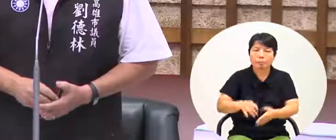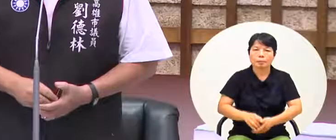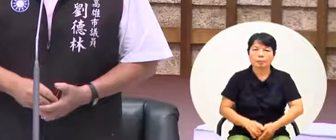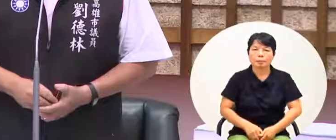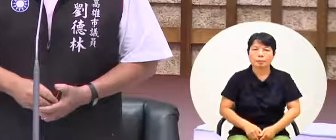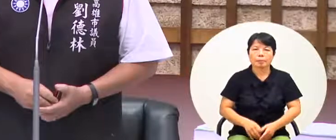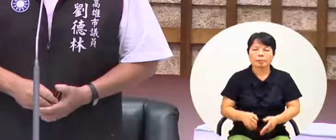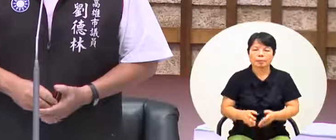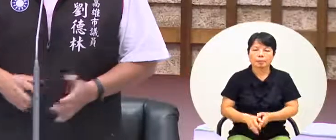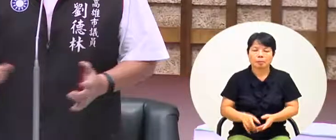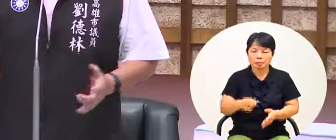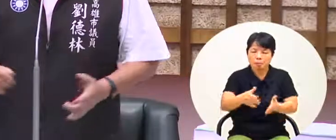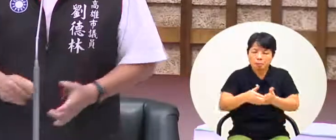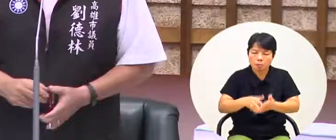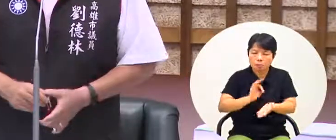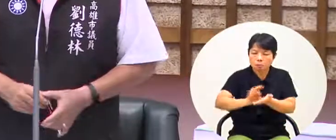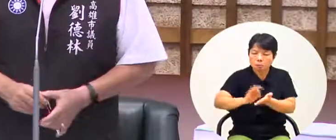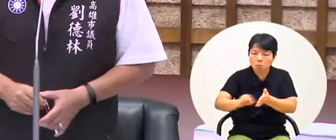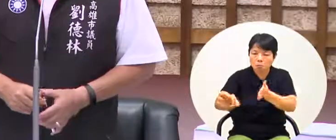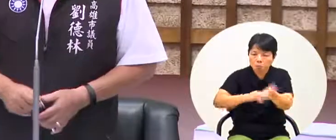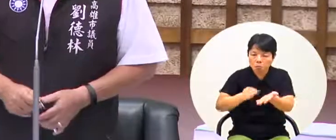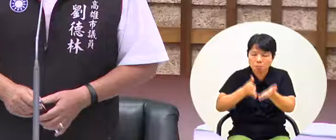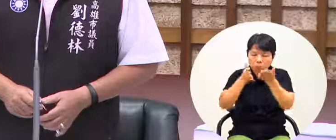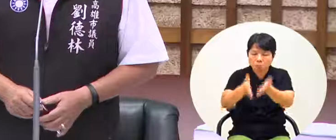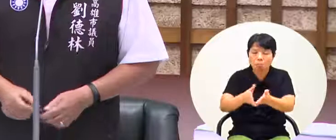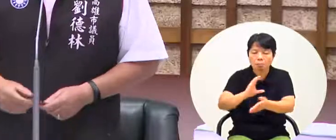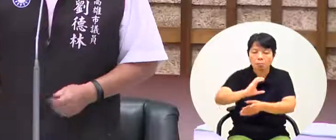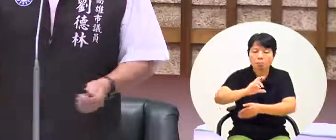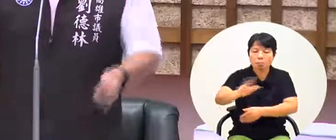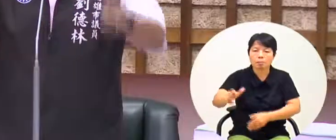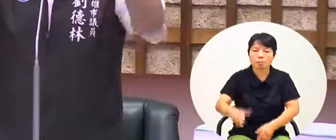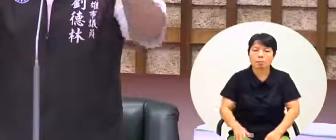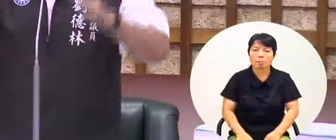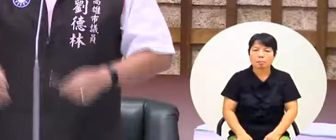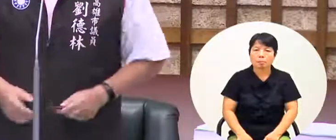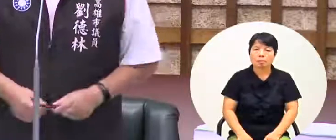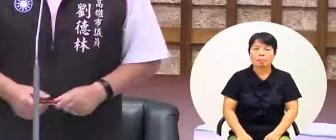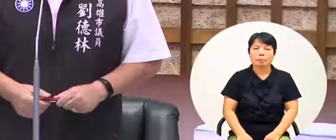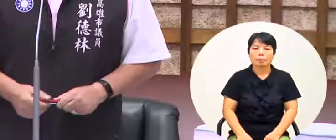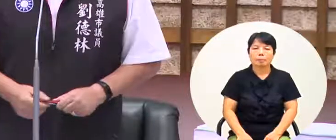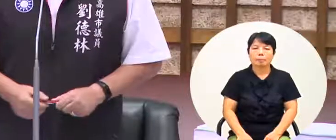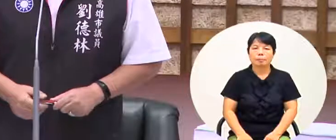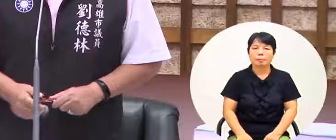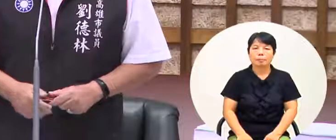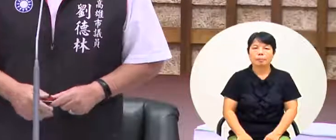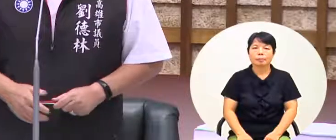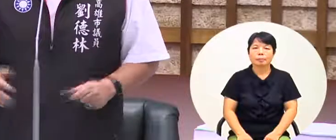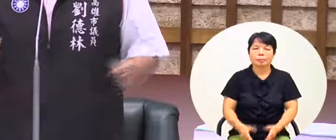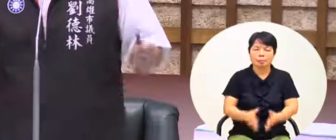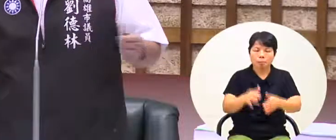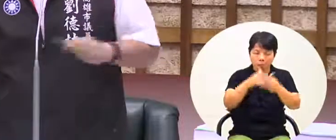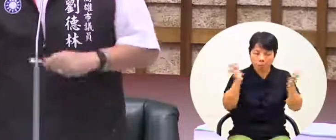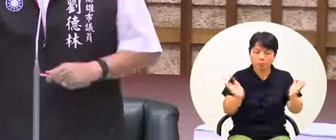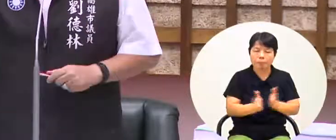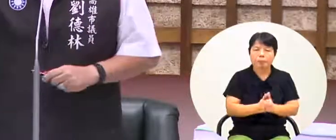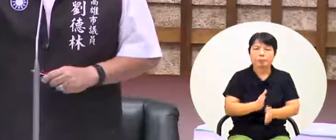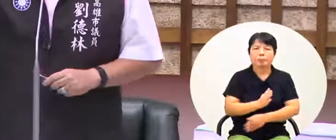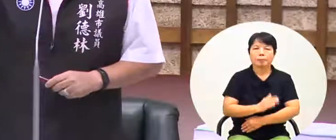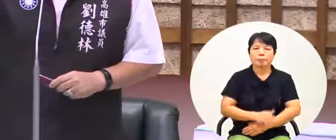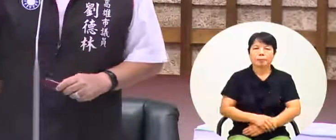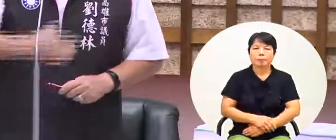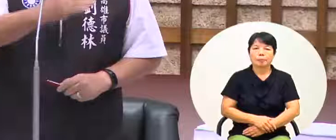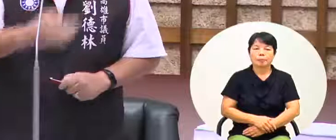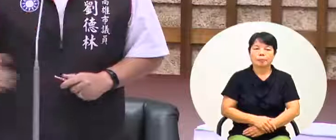的方式，羊毛出在羊身上。我们也希望在整个的这个我们凤山沿，就